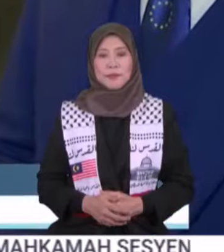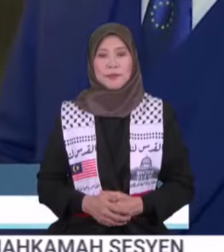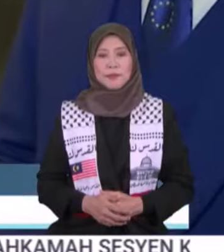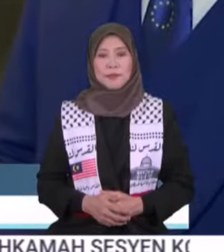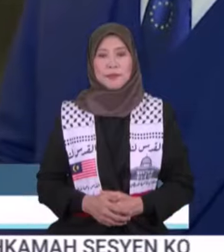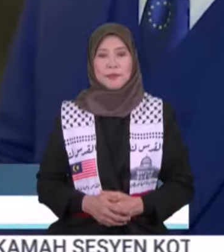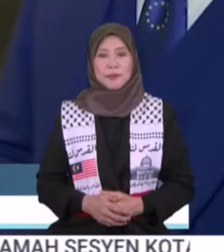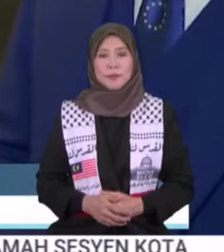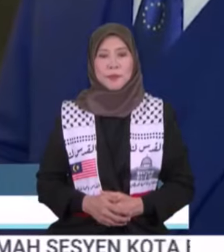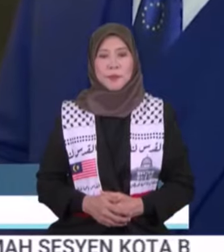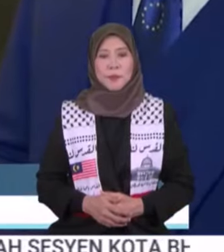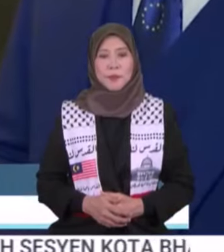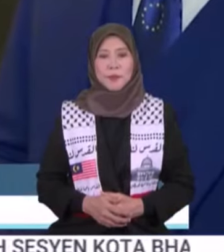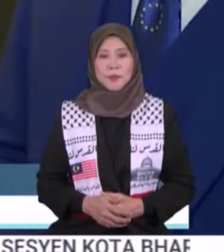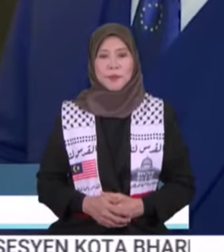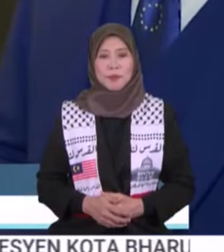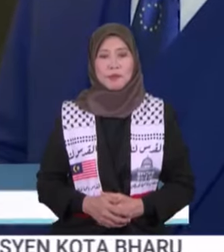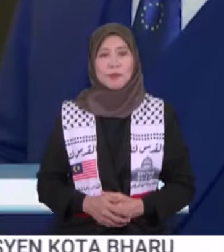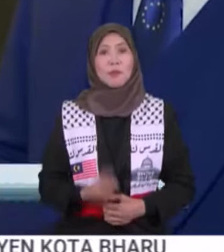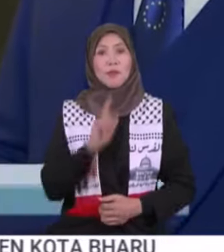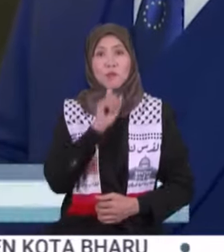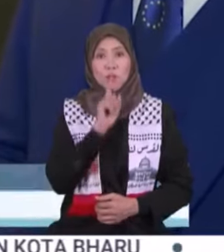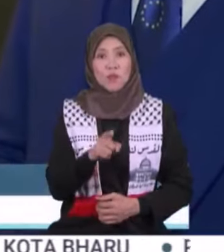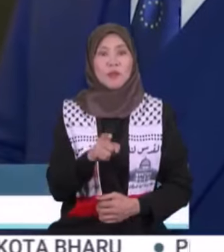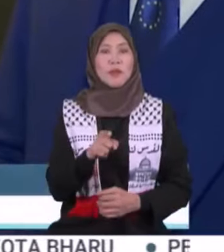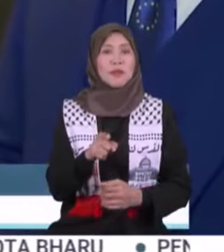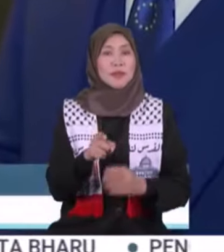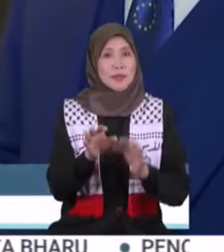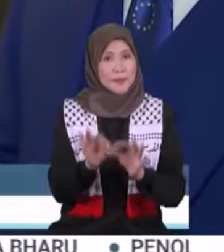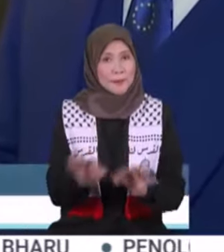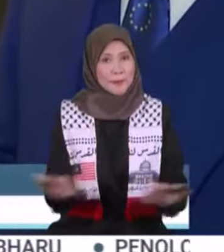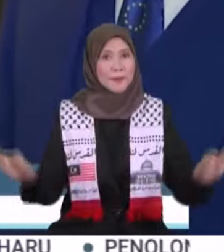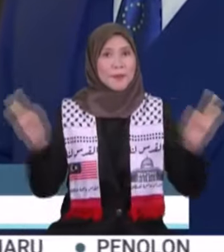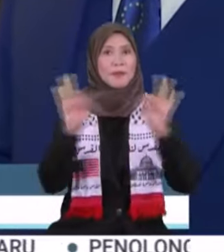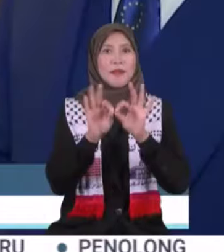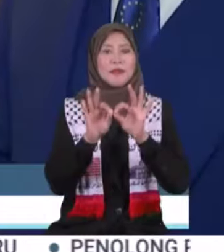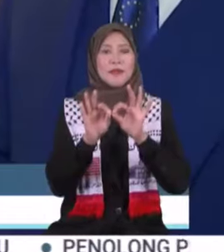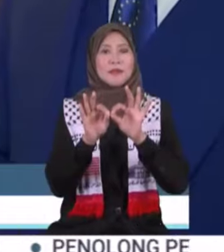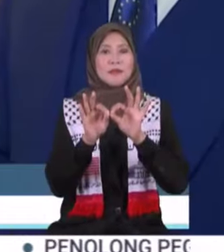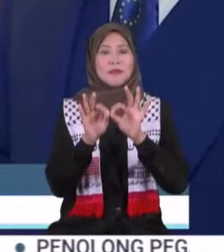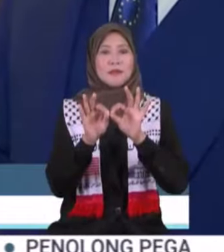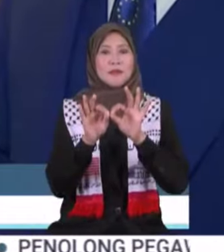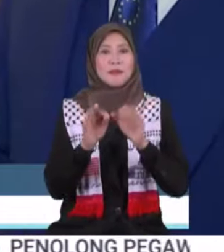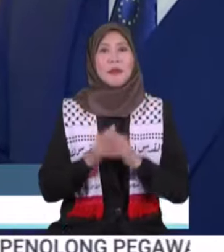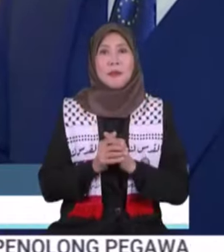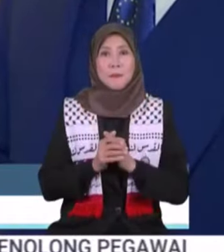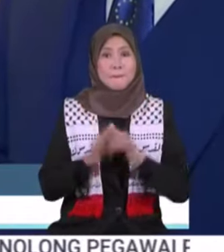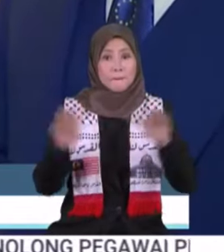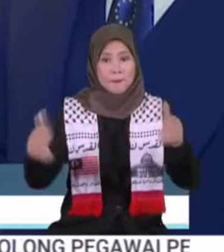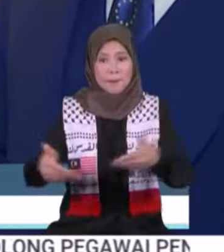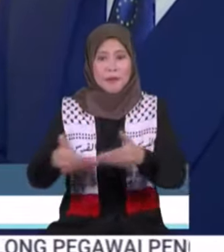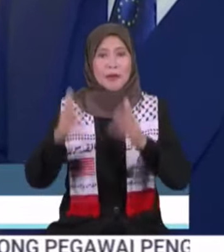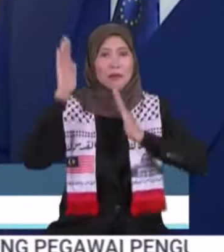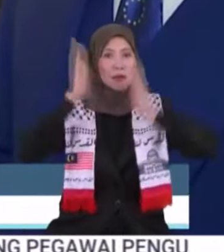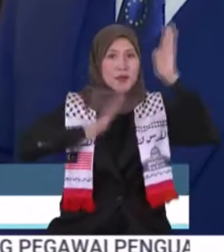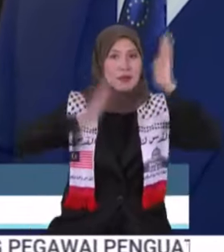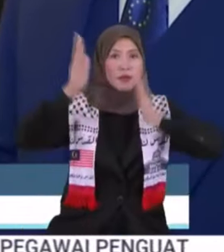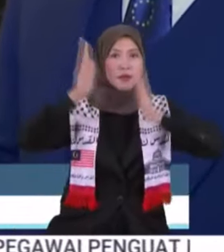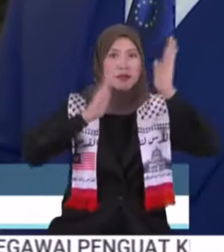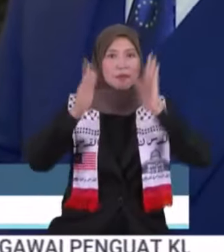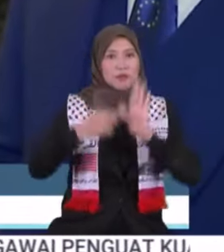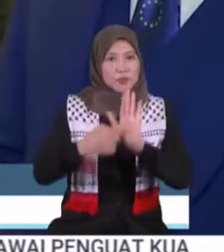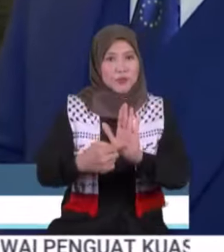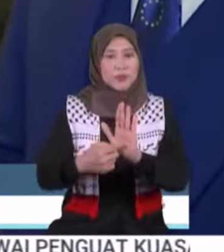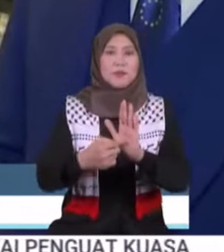Wakil. Jadi ini adalah penting ya untuk kita memperkenalkan Malaysia sebagai